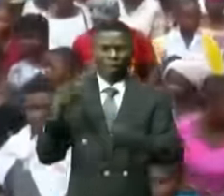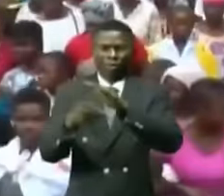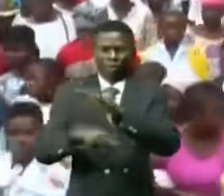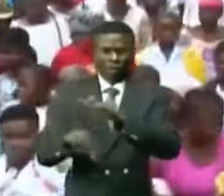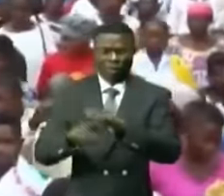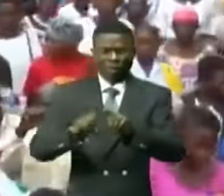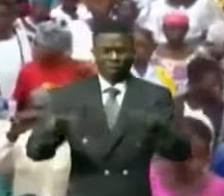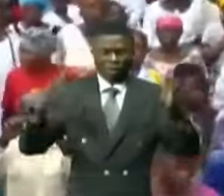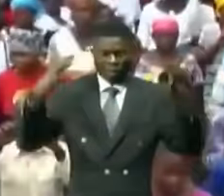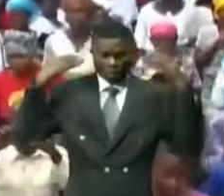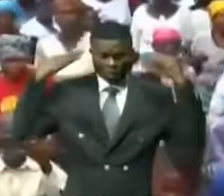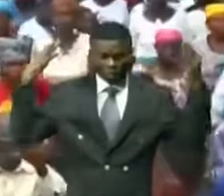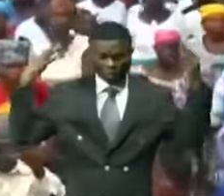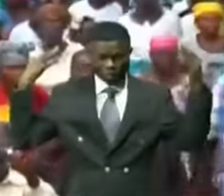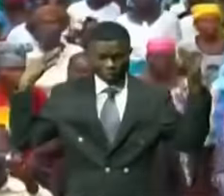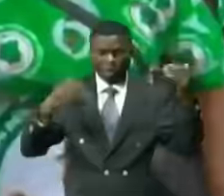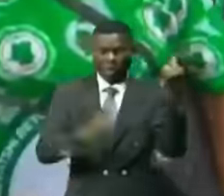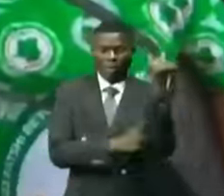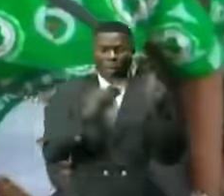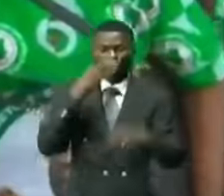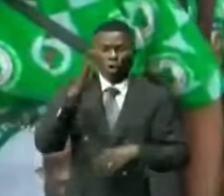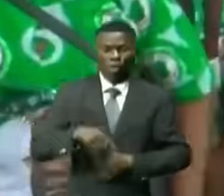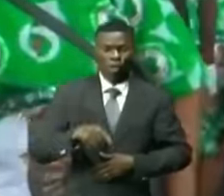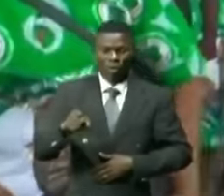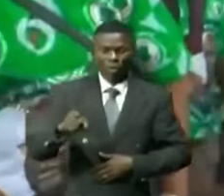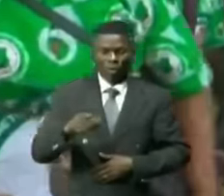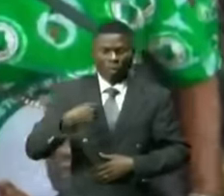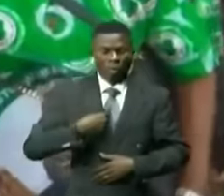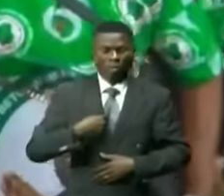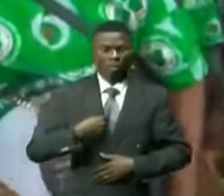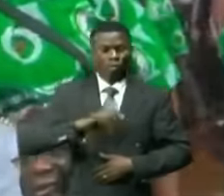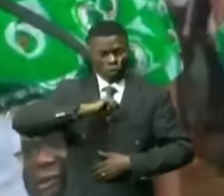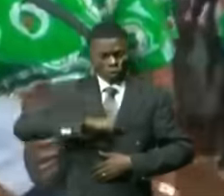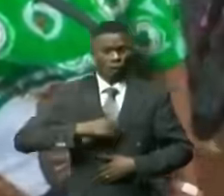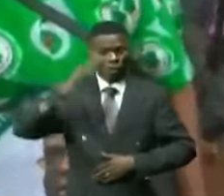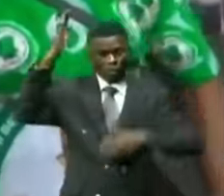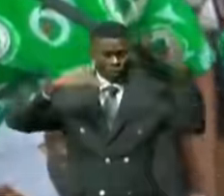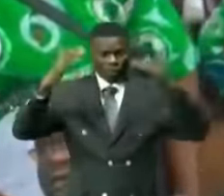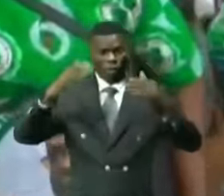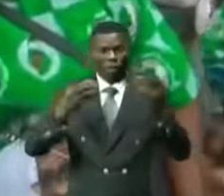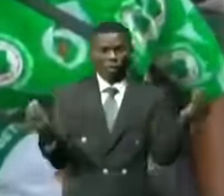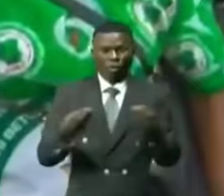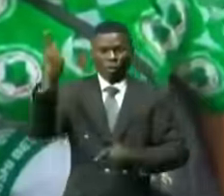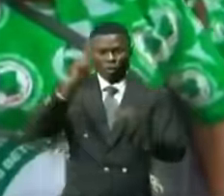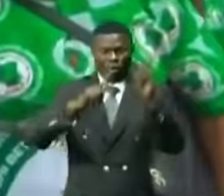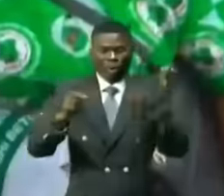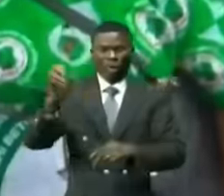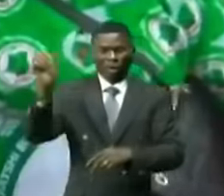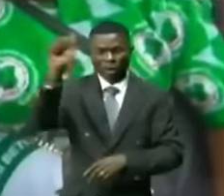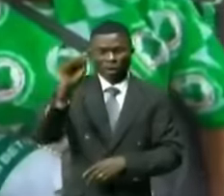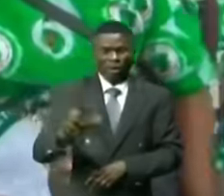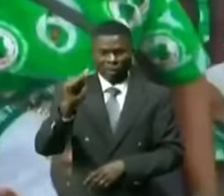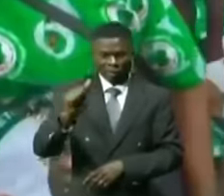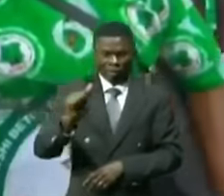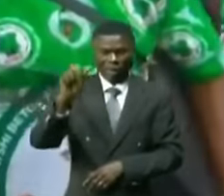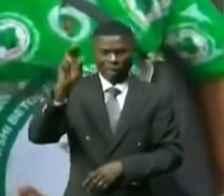aux rumeurs des oiseaux de mauvais augure, je suis sous la pluie parce que la population de Sandoa,